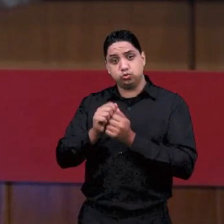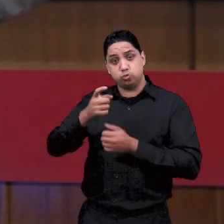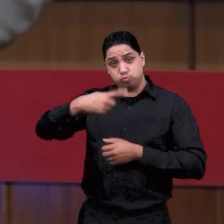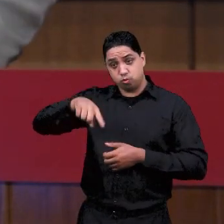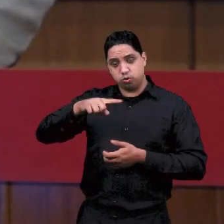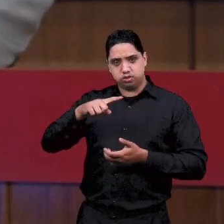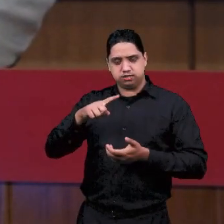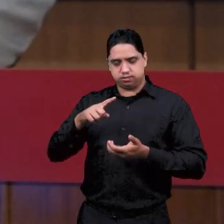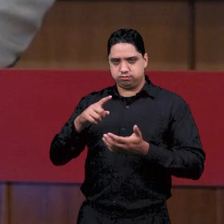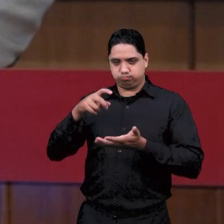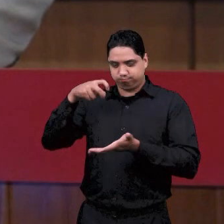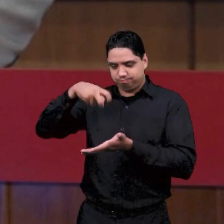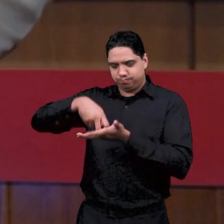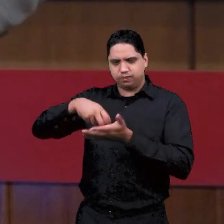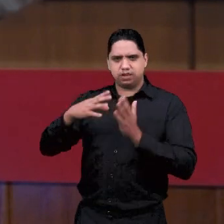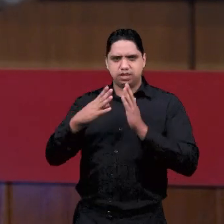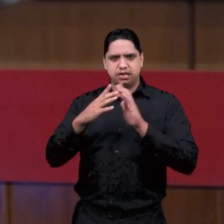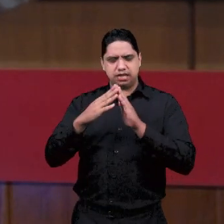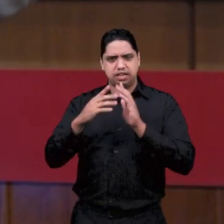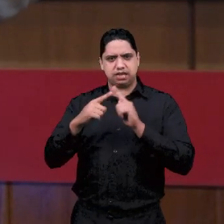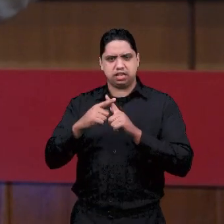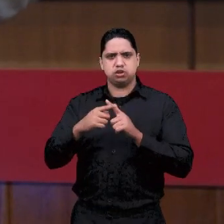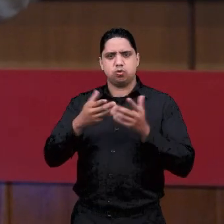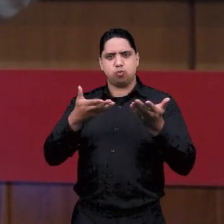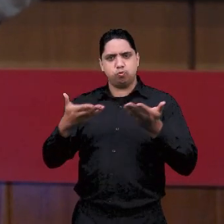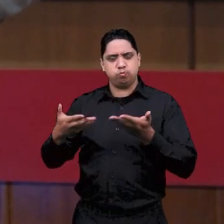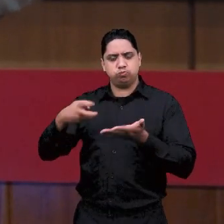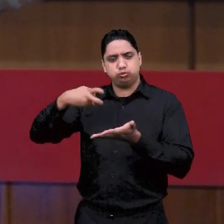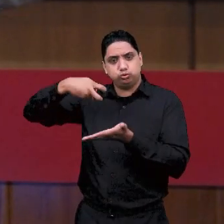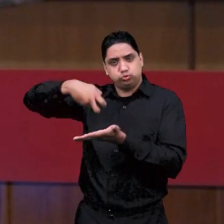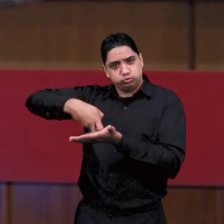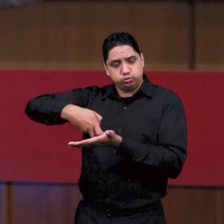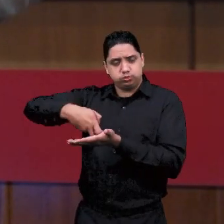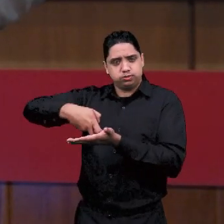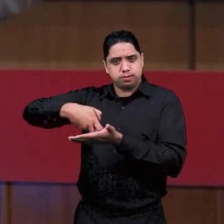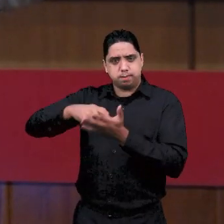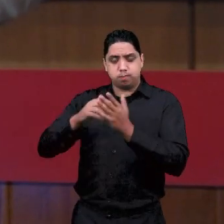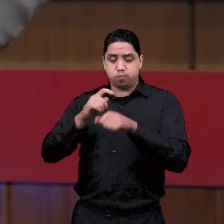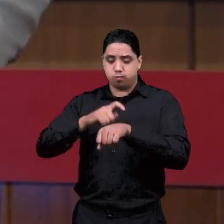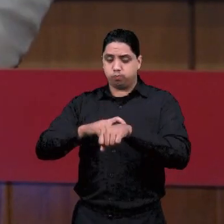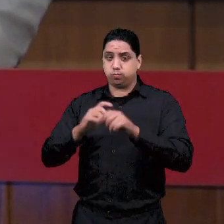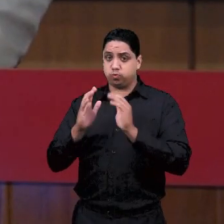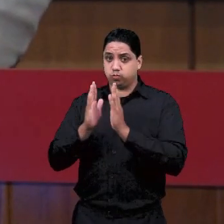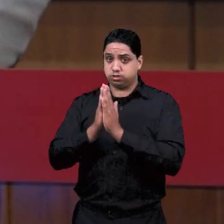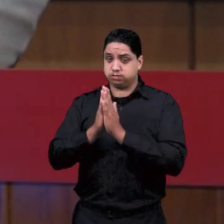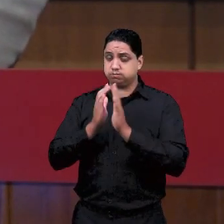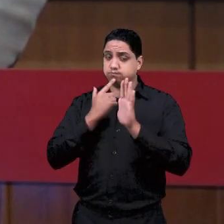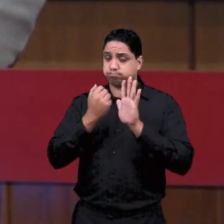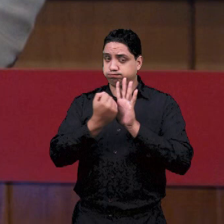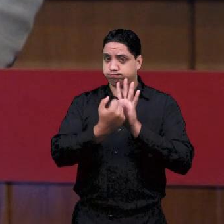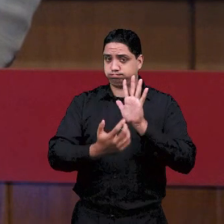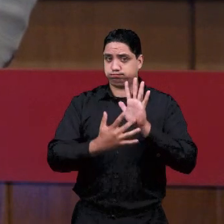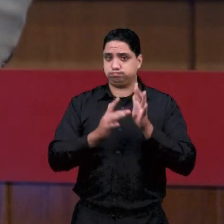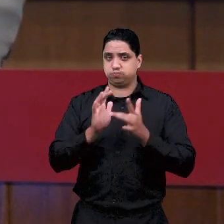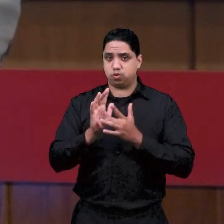prière. Mais l'Église, j'invite maintenant à être à genoux avec nous pour cette